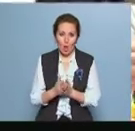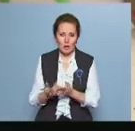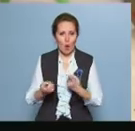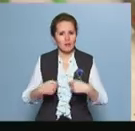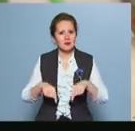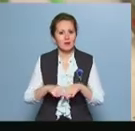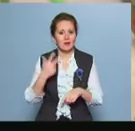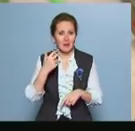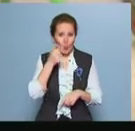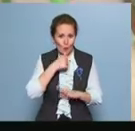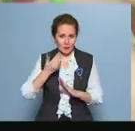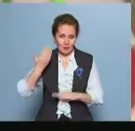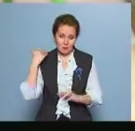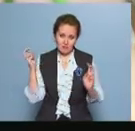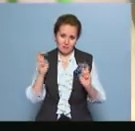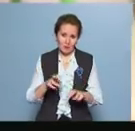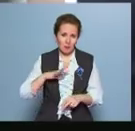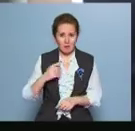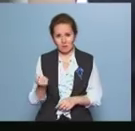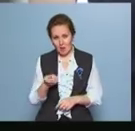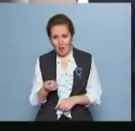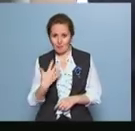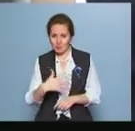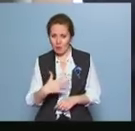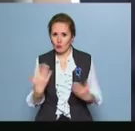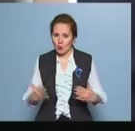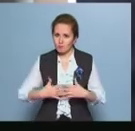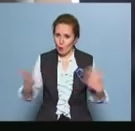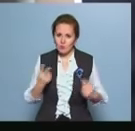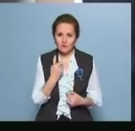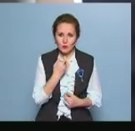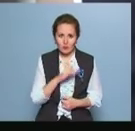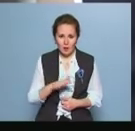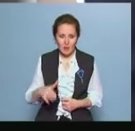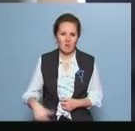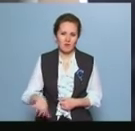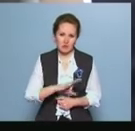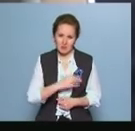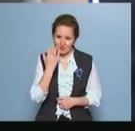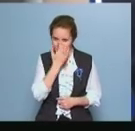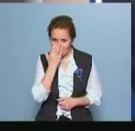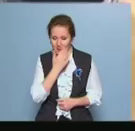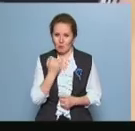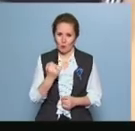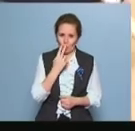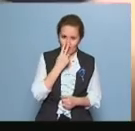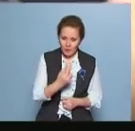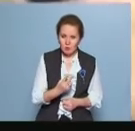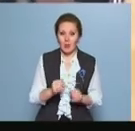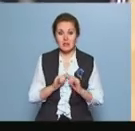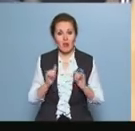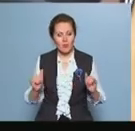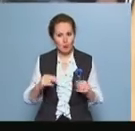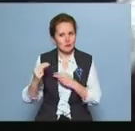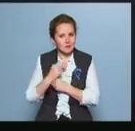назад. Тогда посетителей было всего около 50. Сегодня более 200 детей, имеющие проблемы со зрением, приходят сюда на развивающие занятия. Причем едут